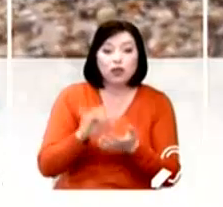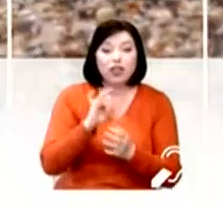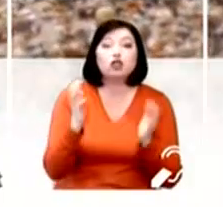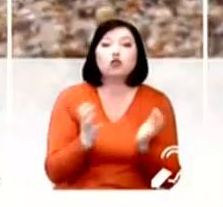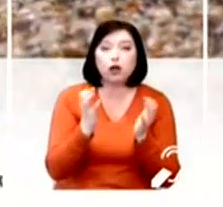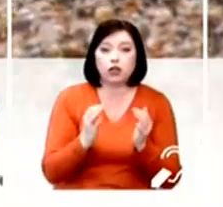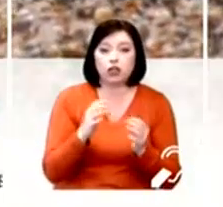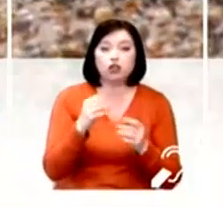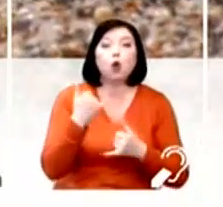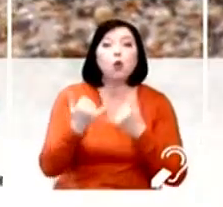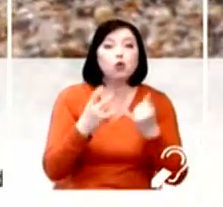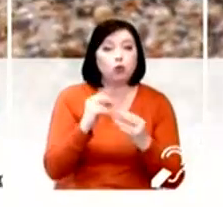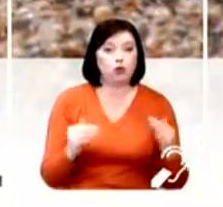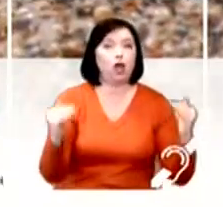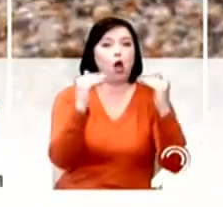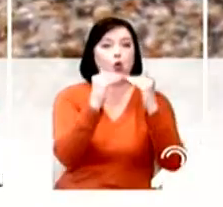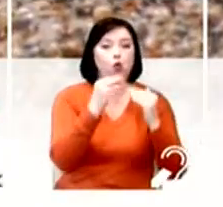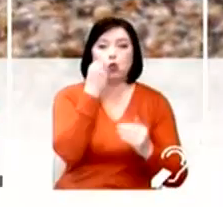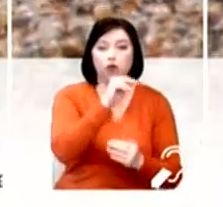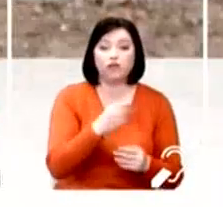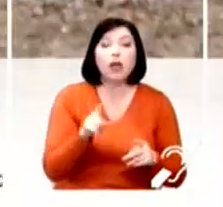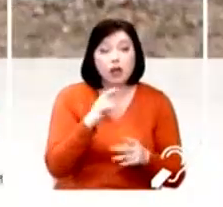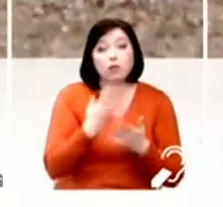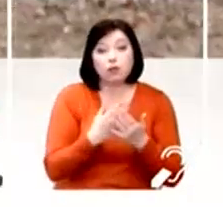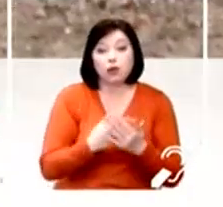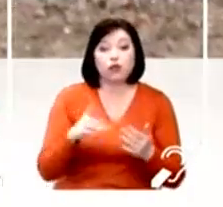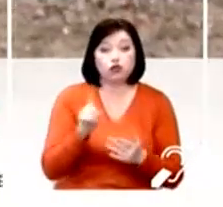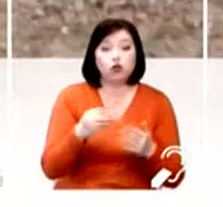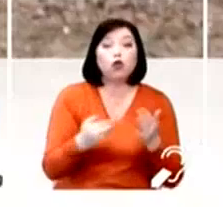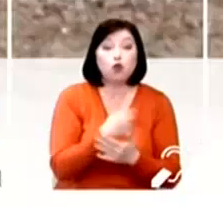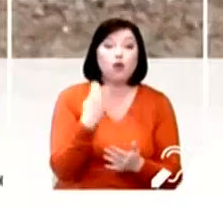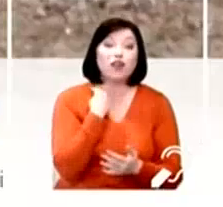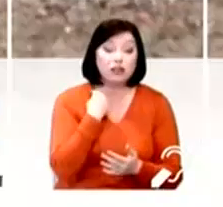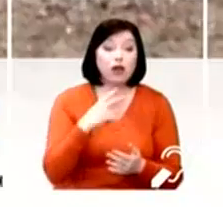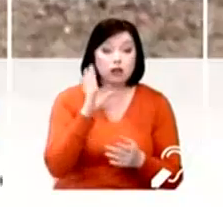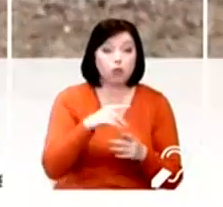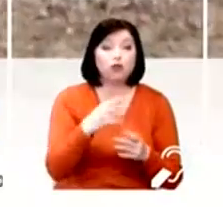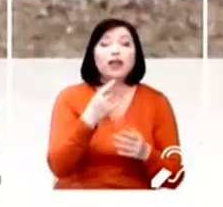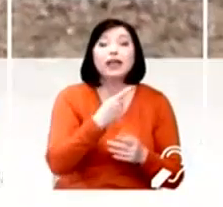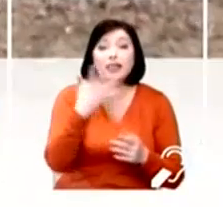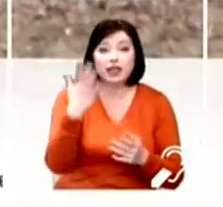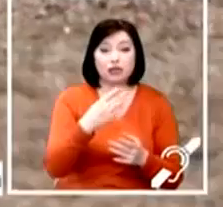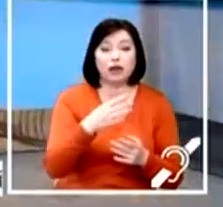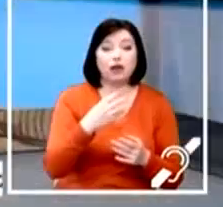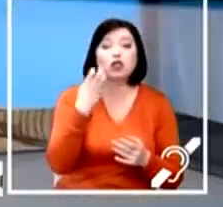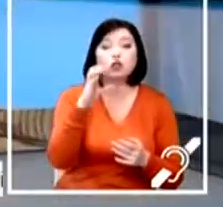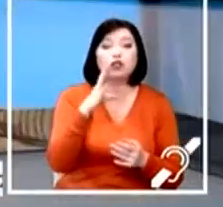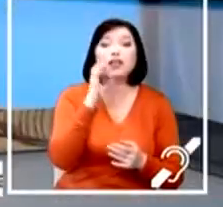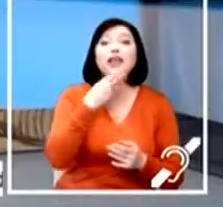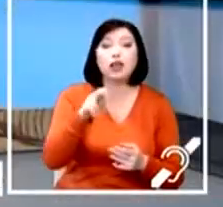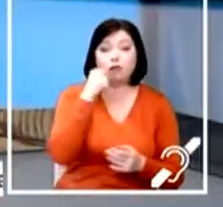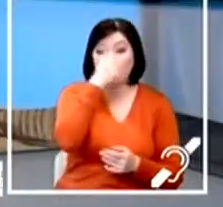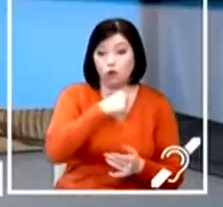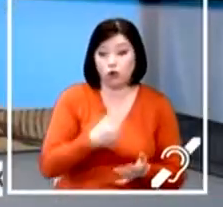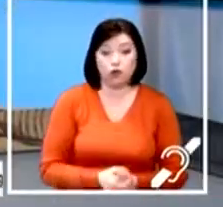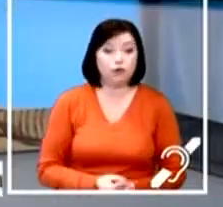la un nivel ridicat, explică agenții de turism. Se estimează că din noua taxă se vor încasa câteva sute de mii de euro pe an.